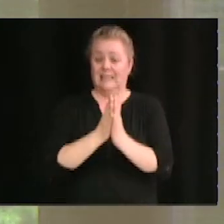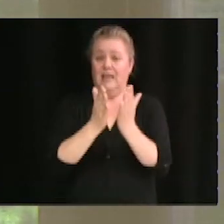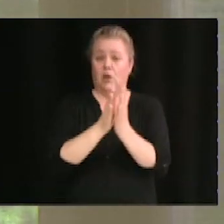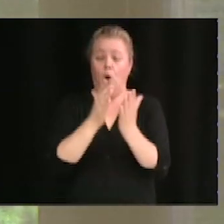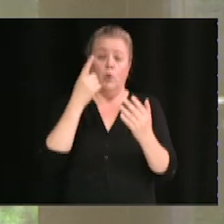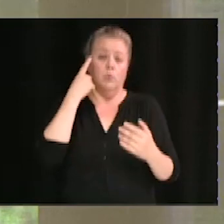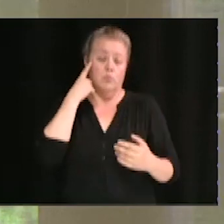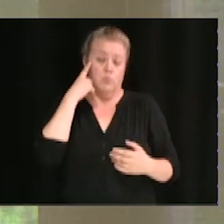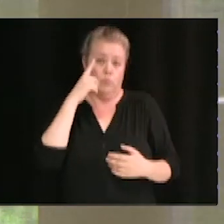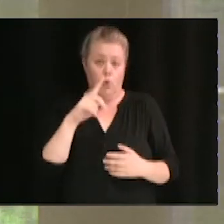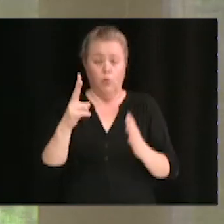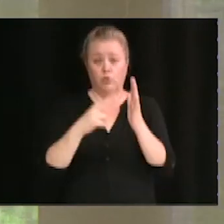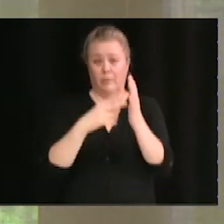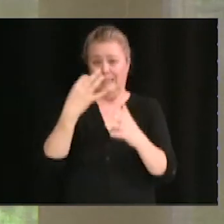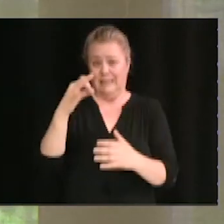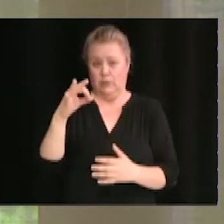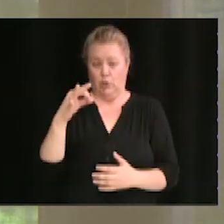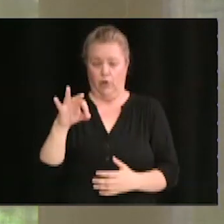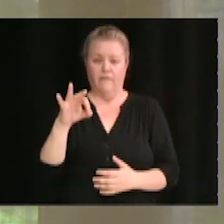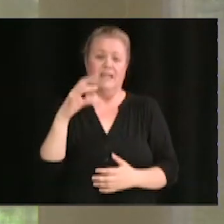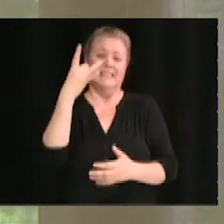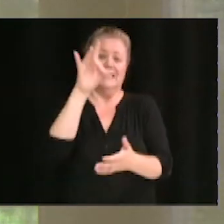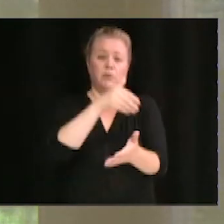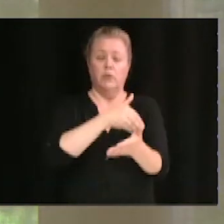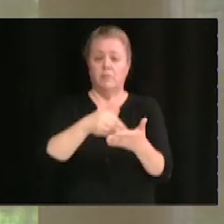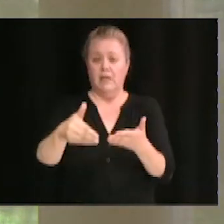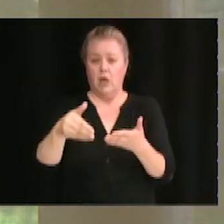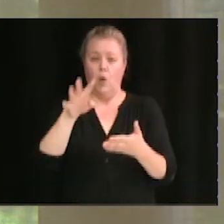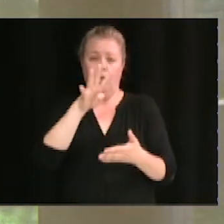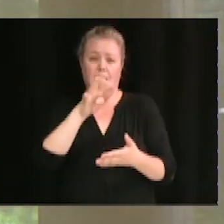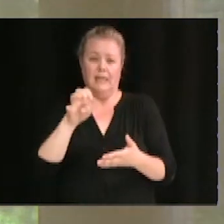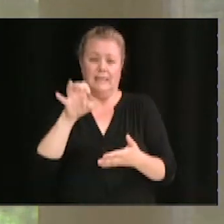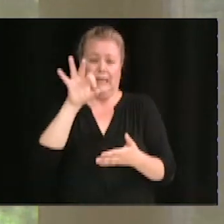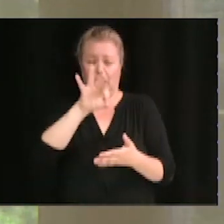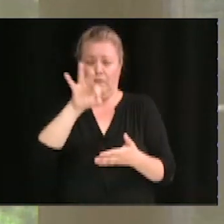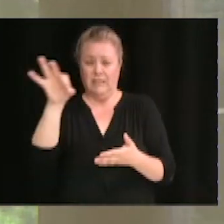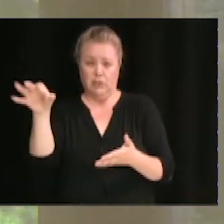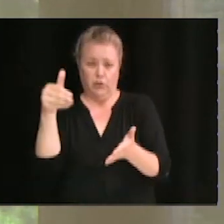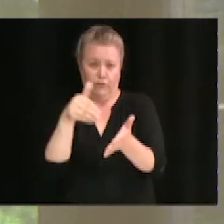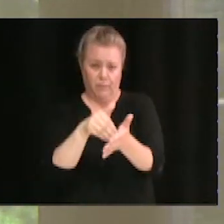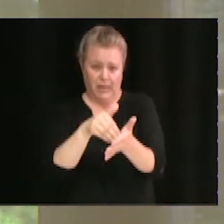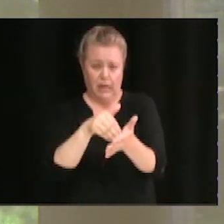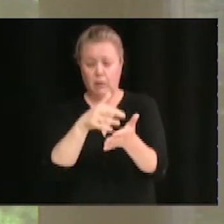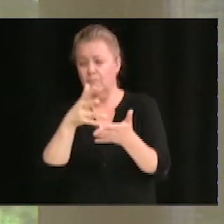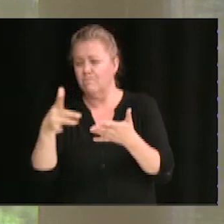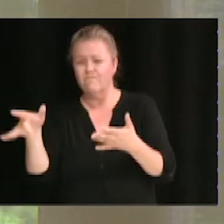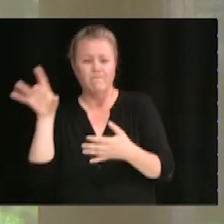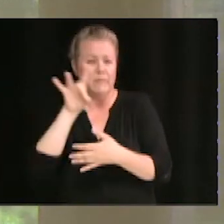18 299 344 $ 88 sous.